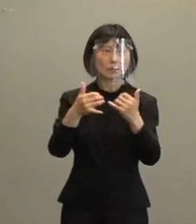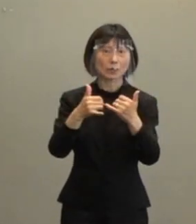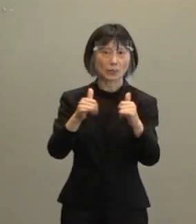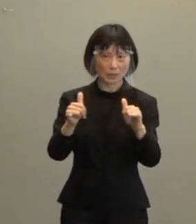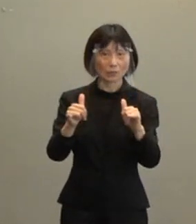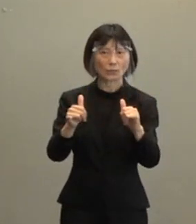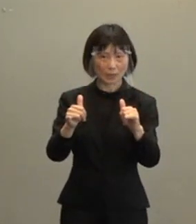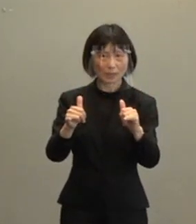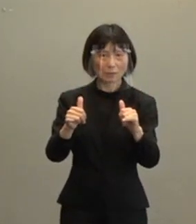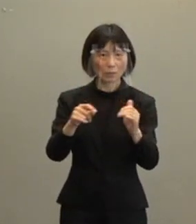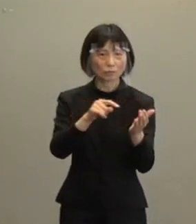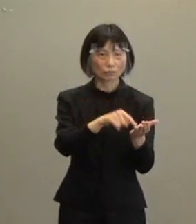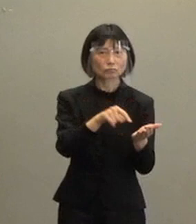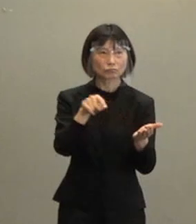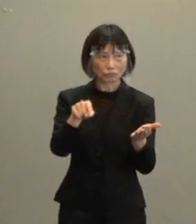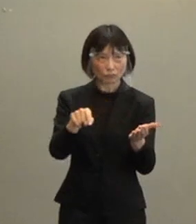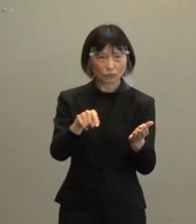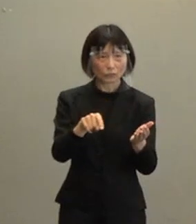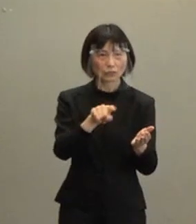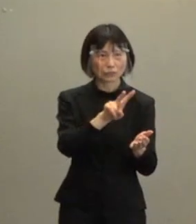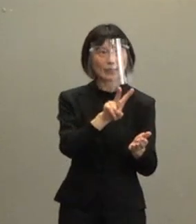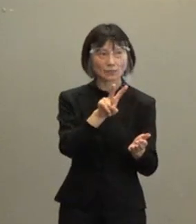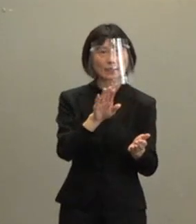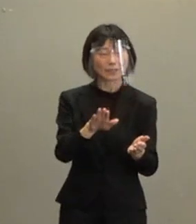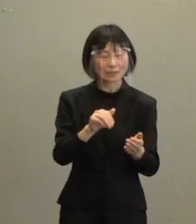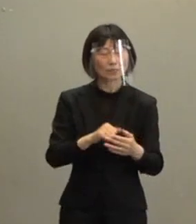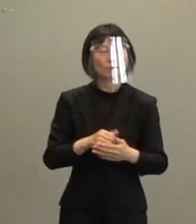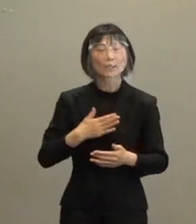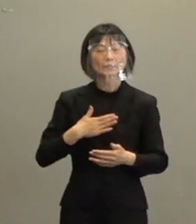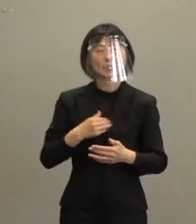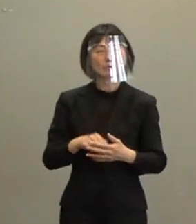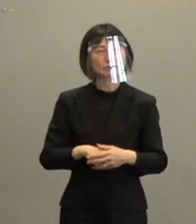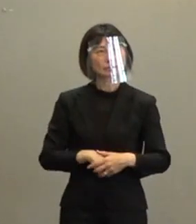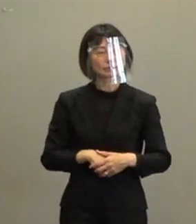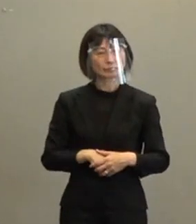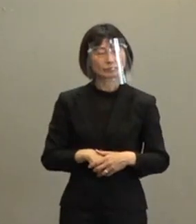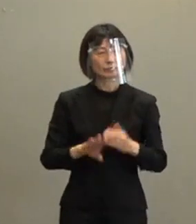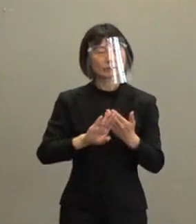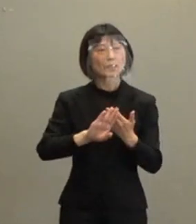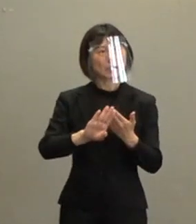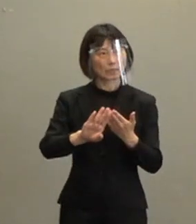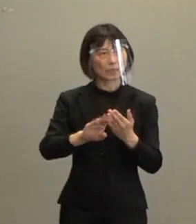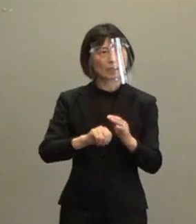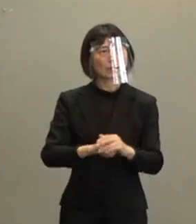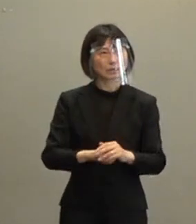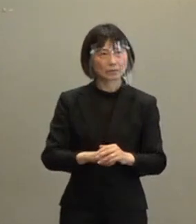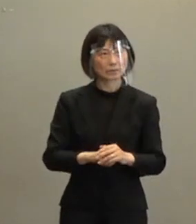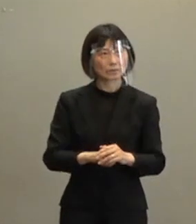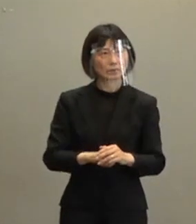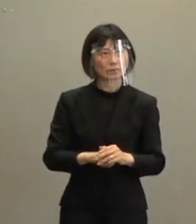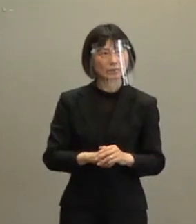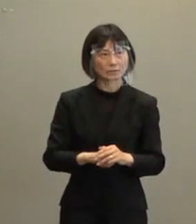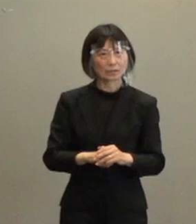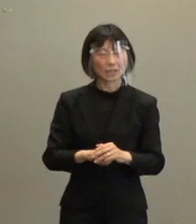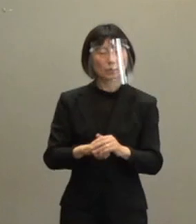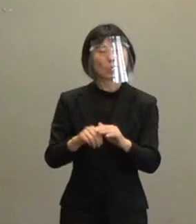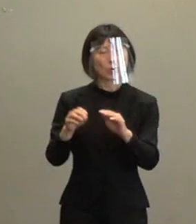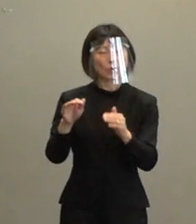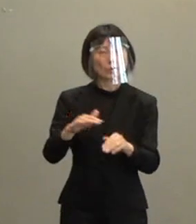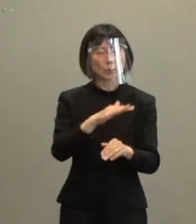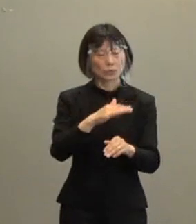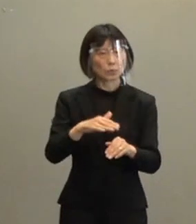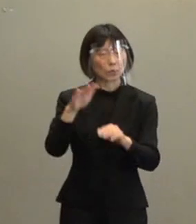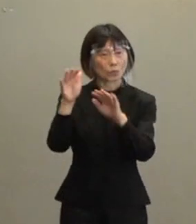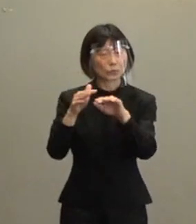も2つ出しているということなんですね。 そうです ね。わかりました。あと、ちょっと、まず別件なんですけども、洋上風力の件でちょっと伺いたいんですけど、昨